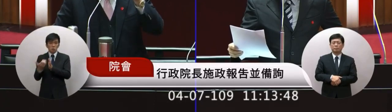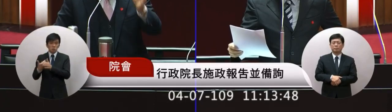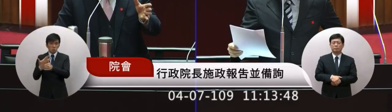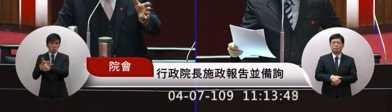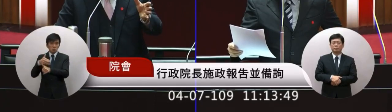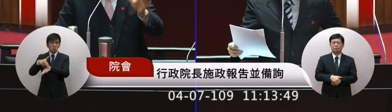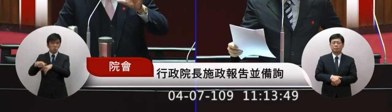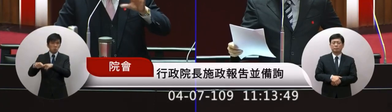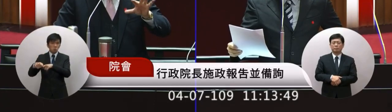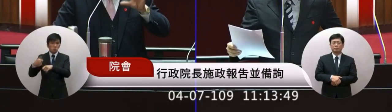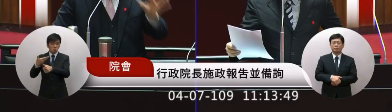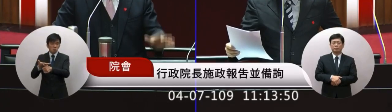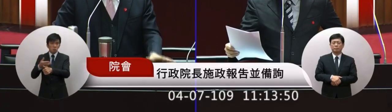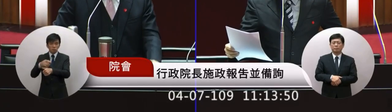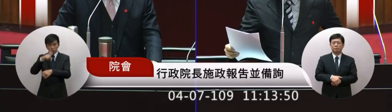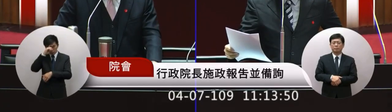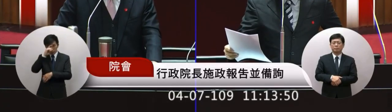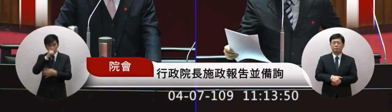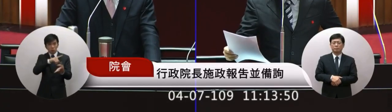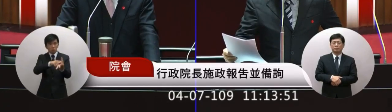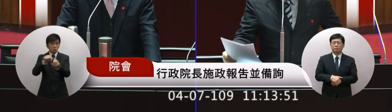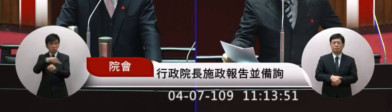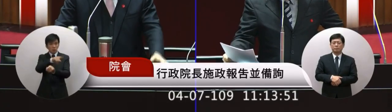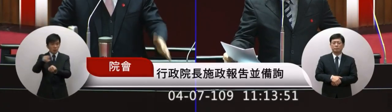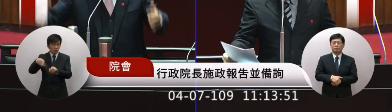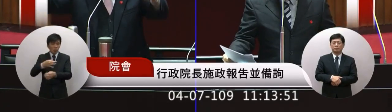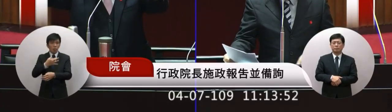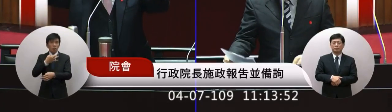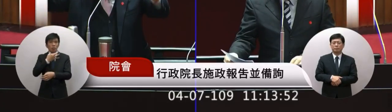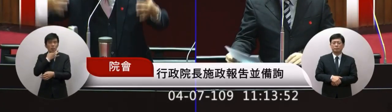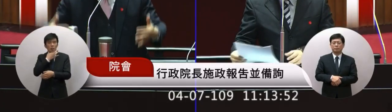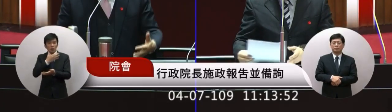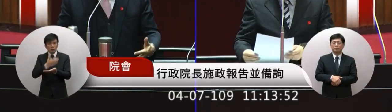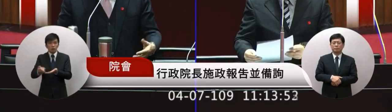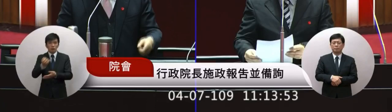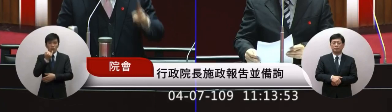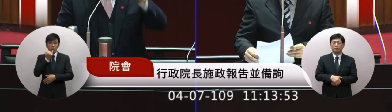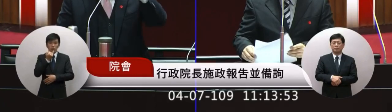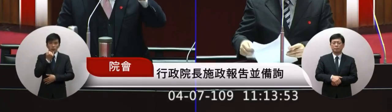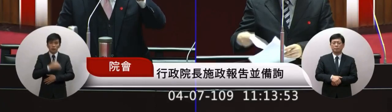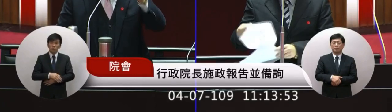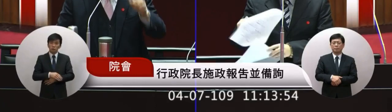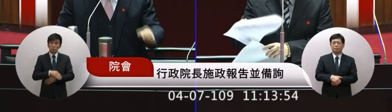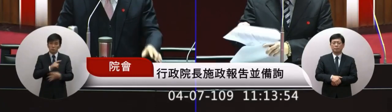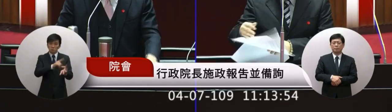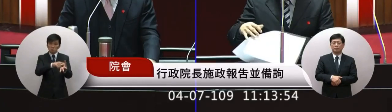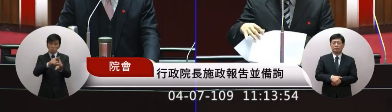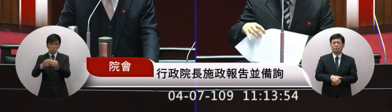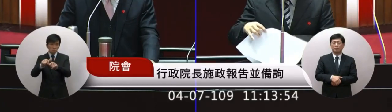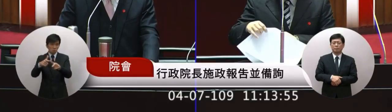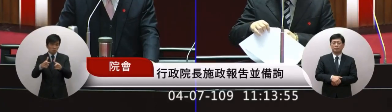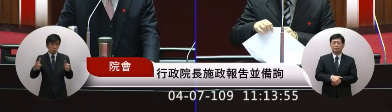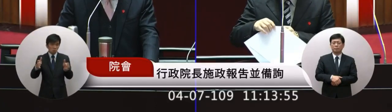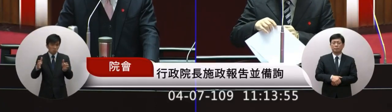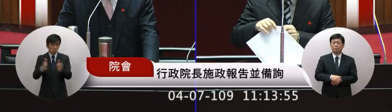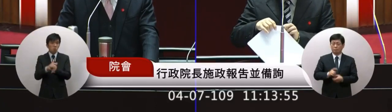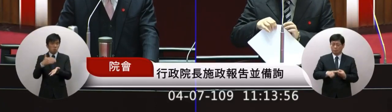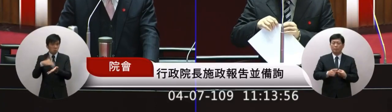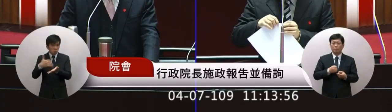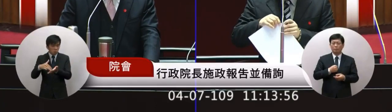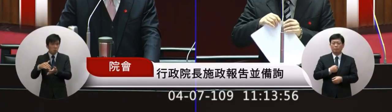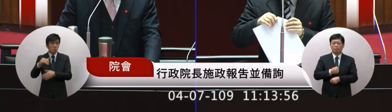样，让这些人能度过难关。这一些总的加起来将超过